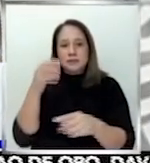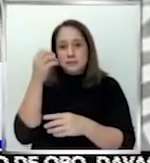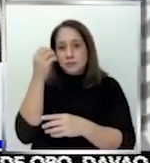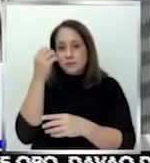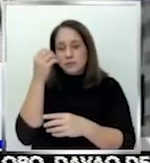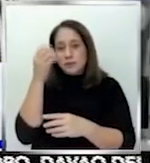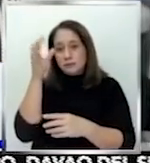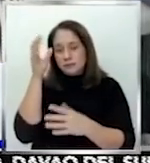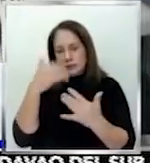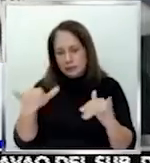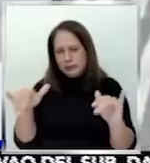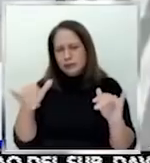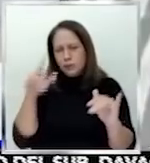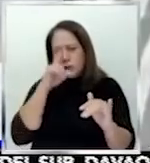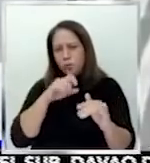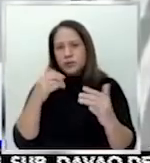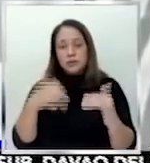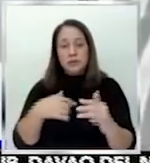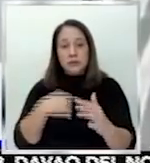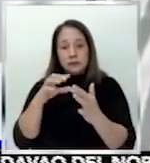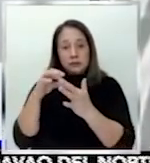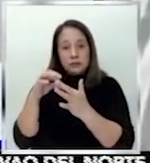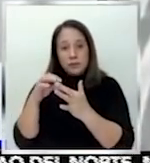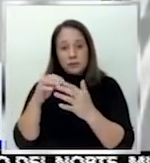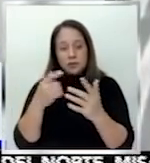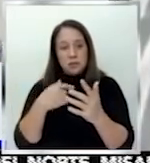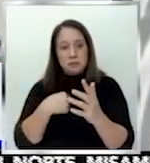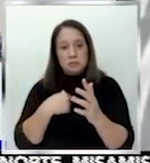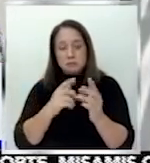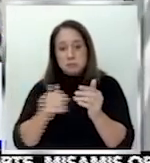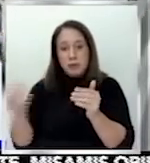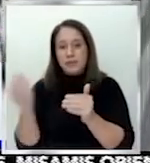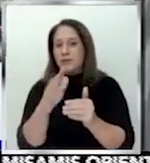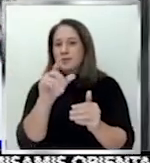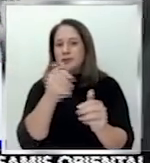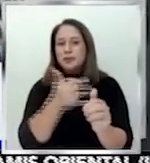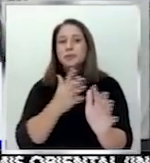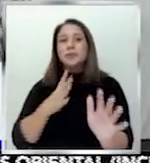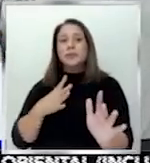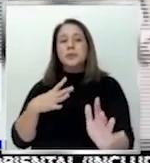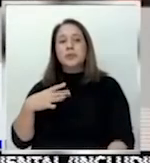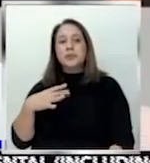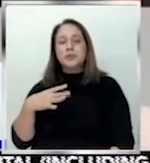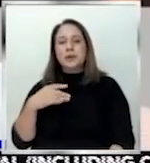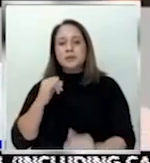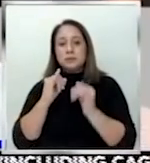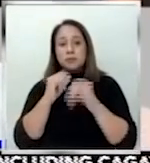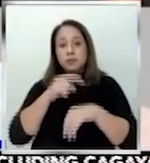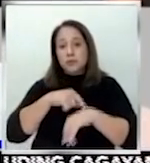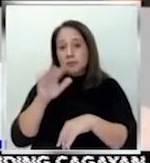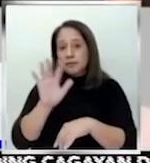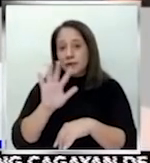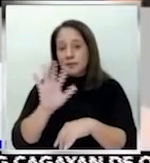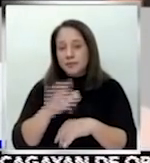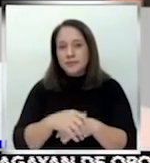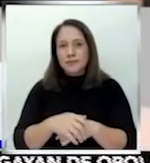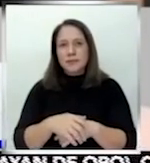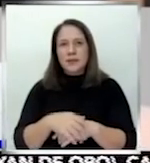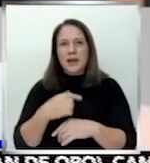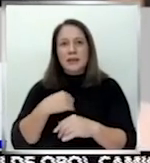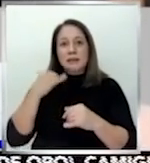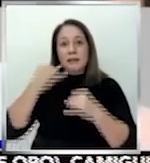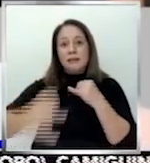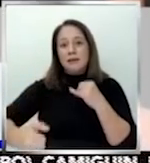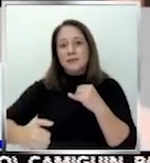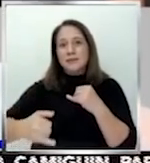hindi raw humingi ng special treatment at naghintay sa pila hanggang siya'y ma-interview na ng alas 5 ng hapon. I think he was the last one talaga